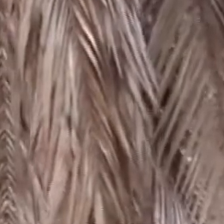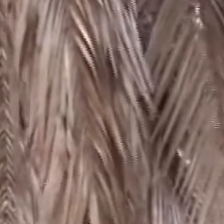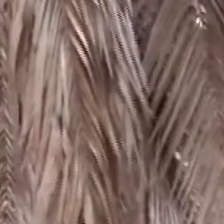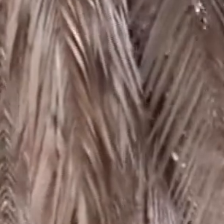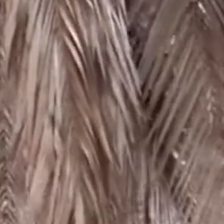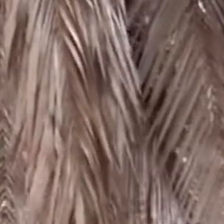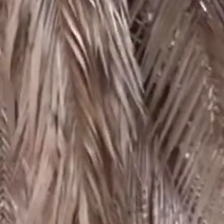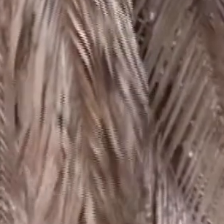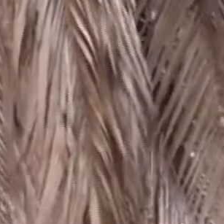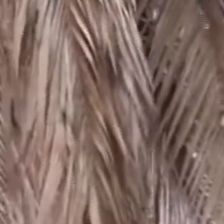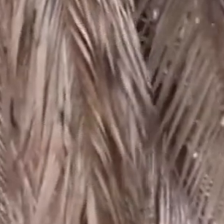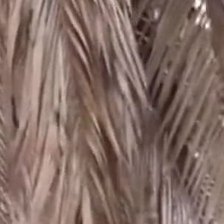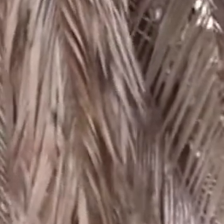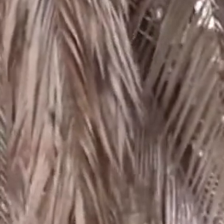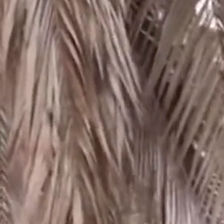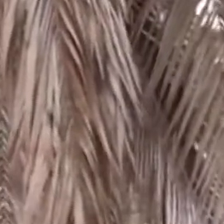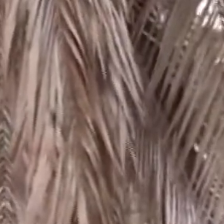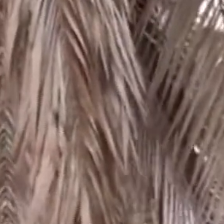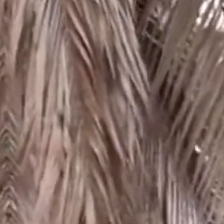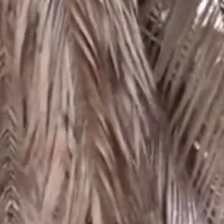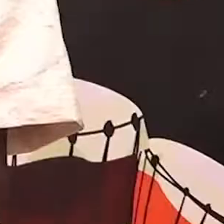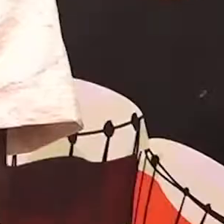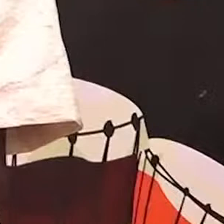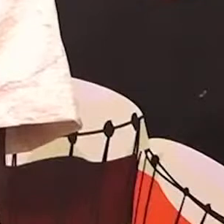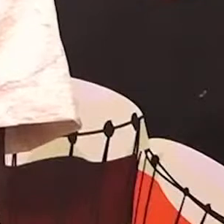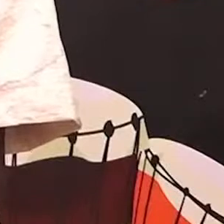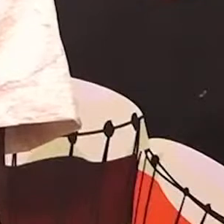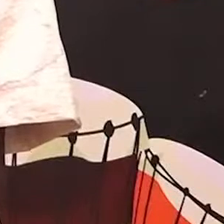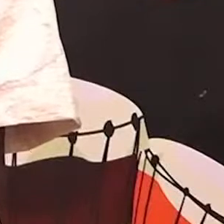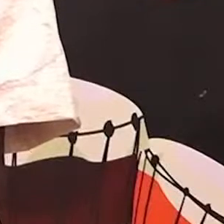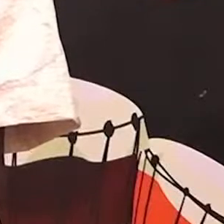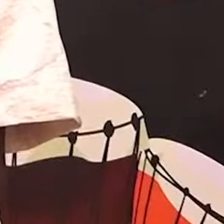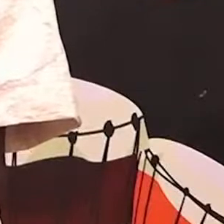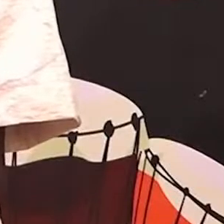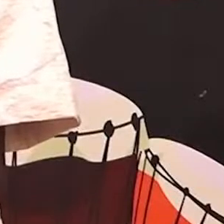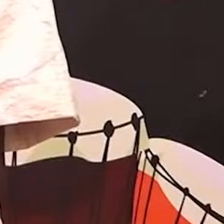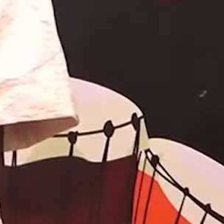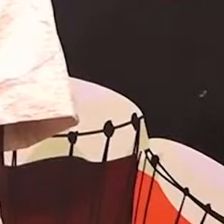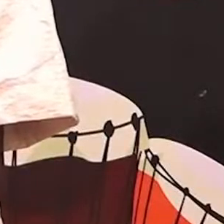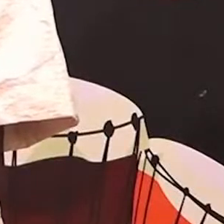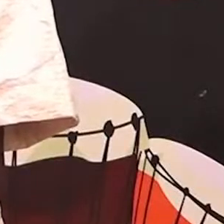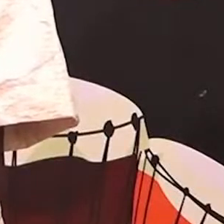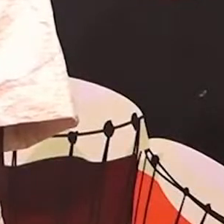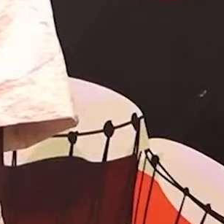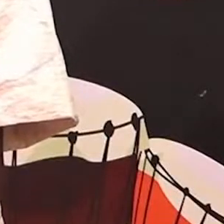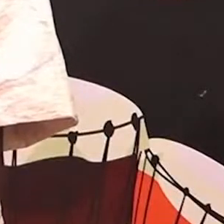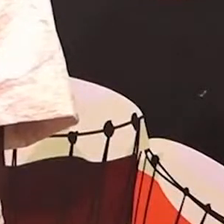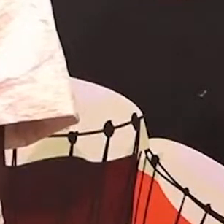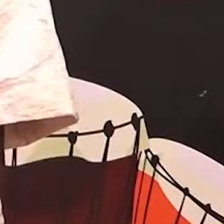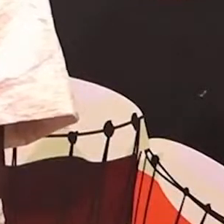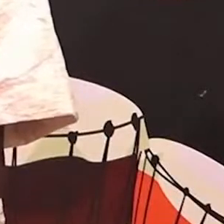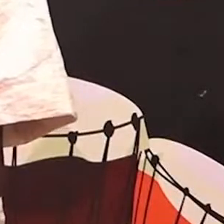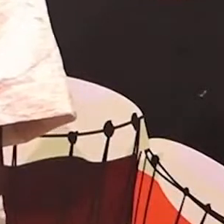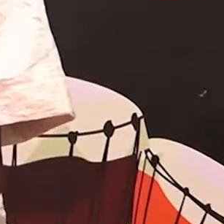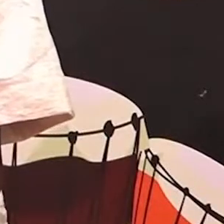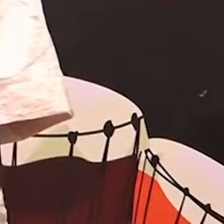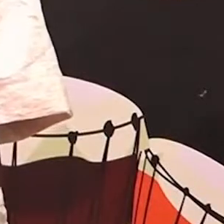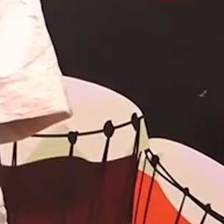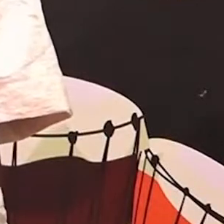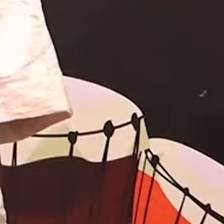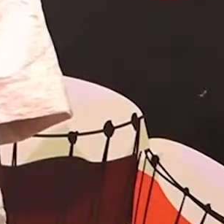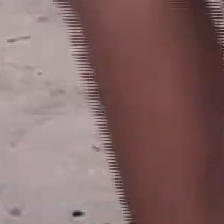Ambao ndio uti wa mgongo wa pwani ya Afrika Mashariki. Jamani swahibu zangu mliopo maskani, hatuonani wenzangu,